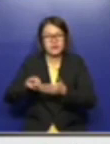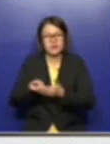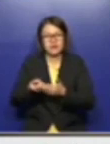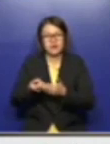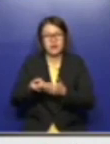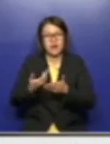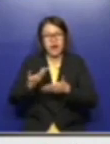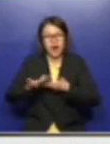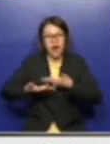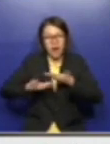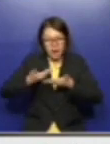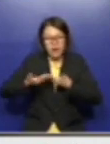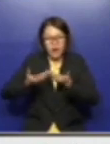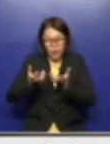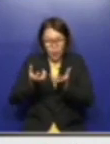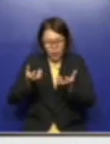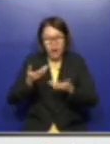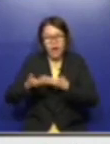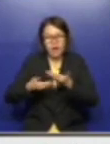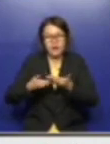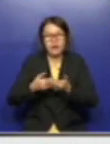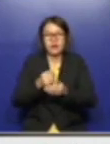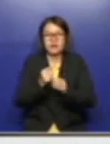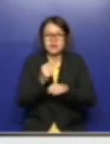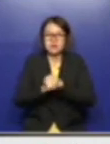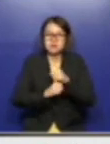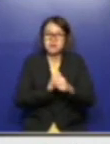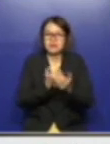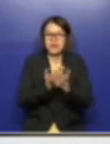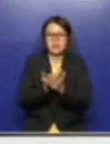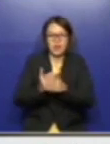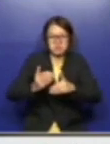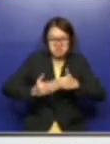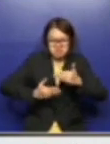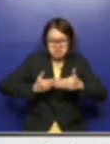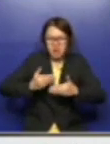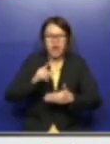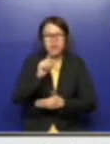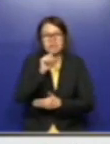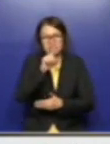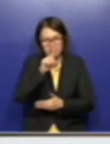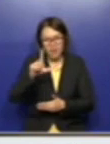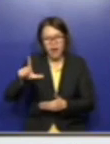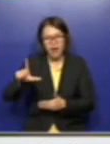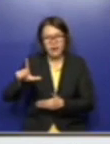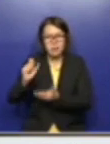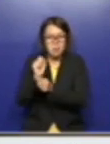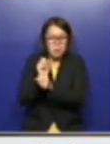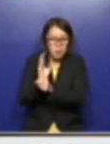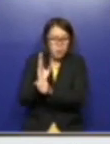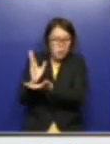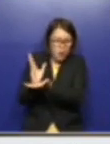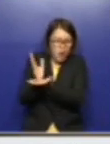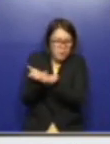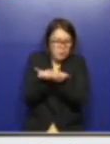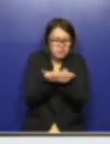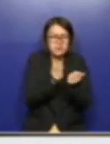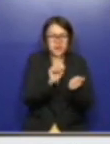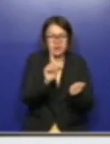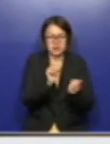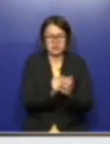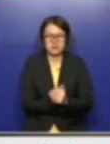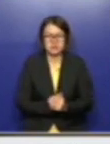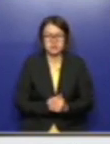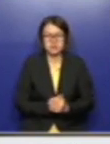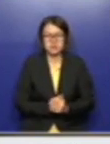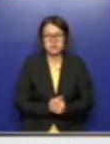ขมีขายของที่ระลึกด้วยนะปีนึงประมาณล้านกว่าบาทเอาเข้าไปอยู่ในนี้ไหมรับบริจาคมาจากจุดไหนอย่างไรประเด็นต่อม